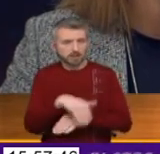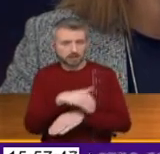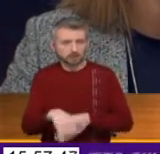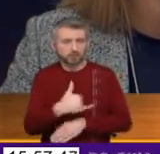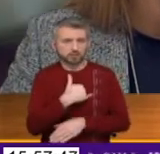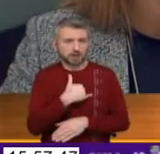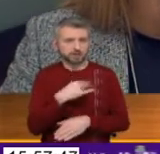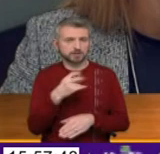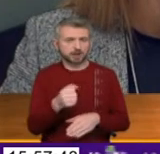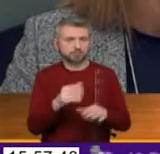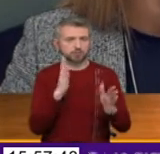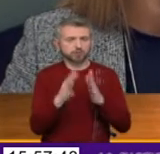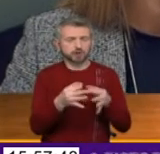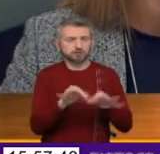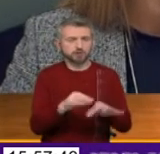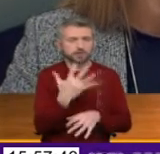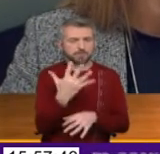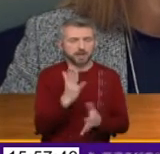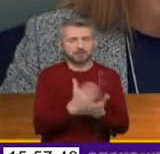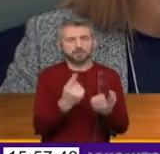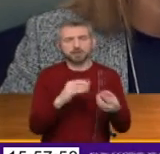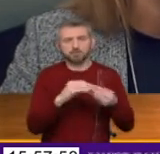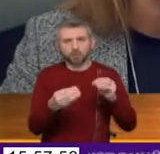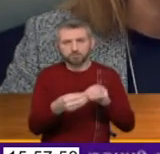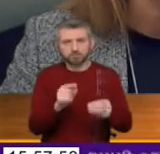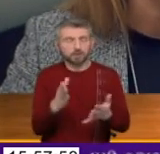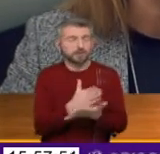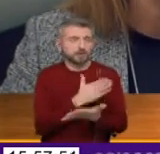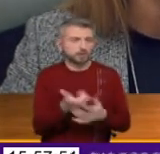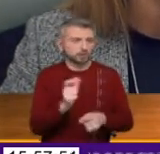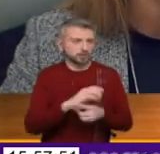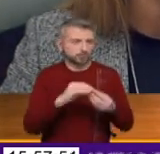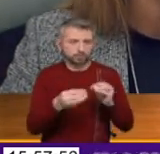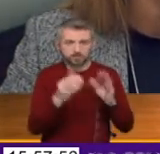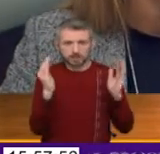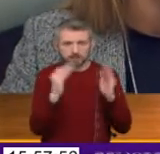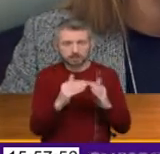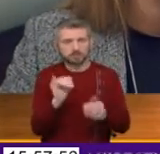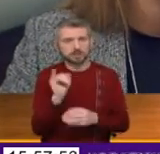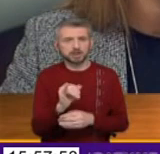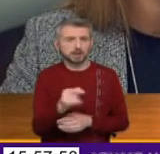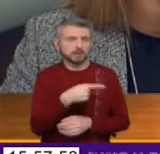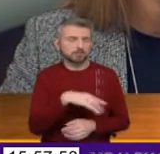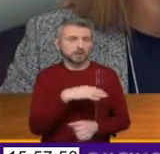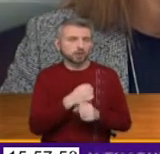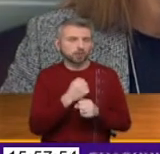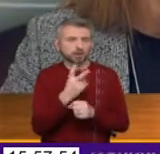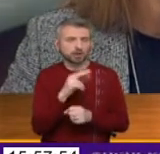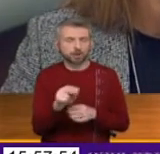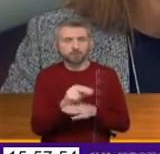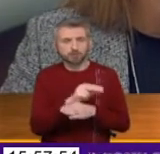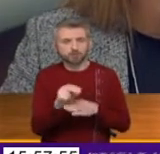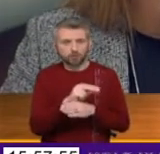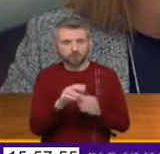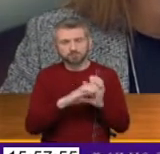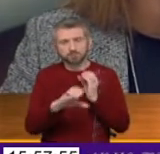нас на Свободи 5 є великі проблеми. Там взагалі дуже проблемний дім. І ми робили капітальний ремонт